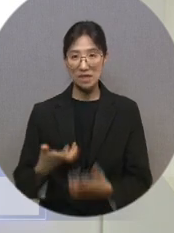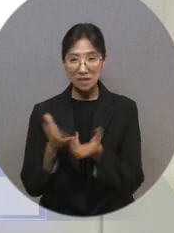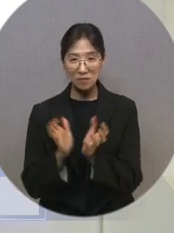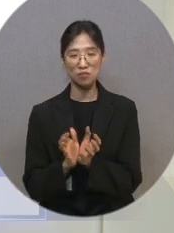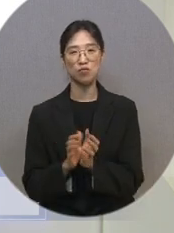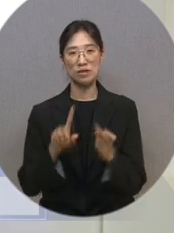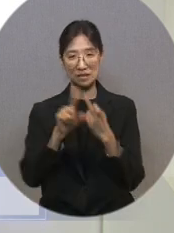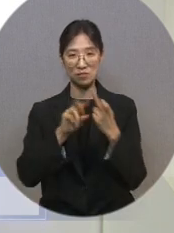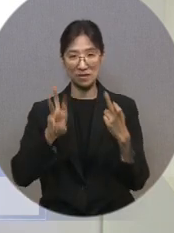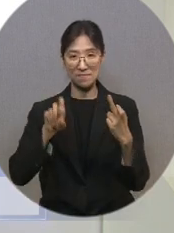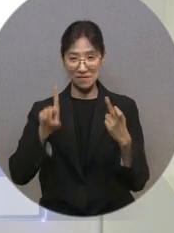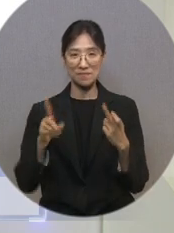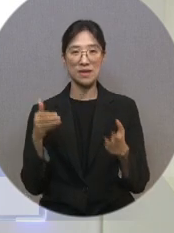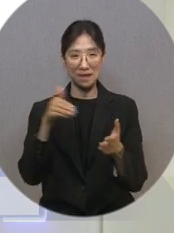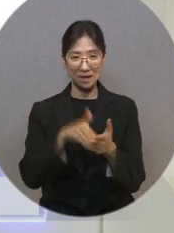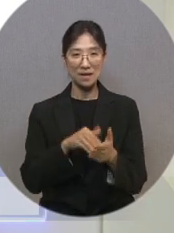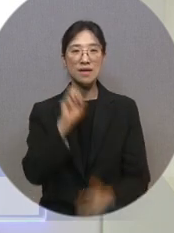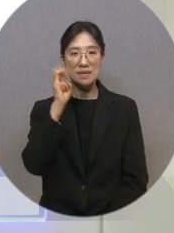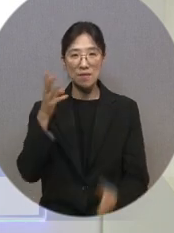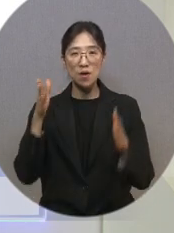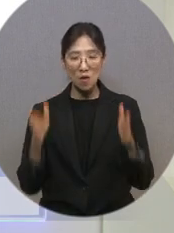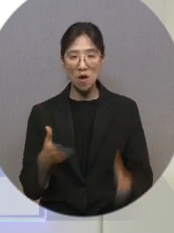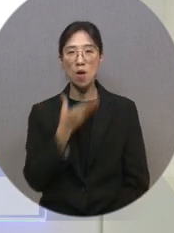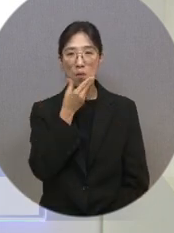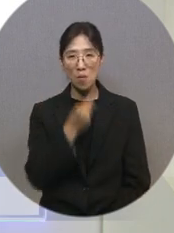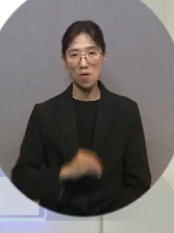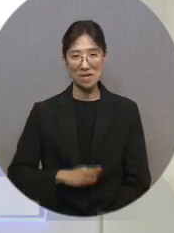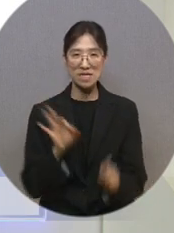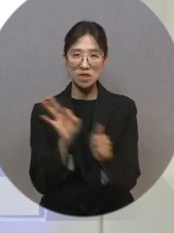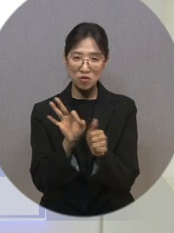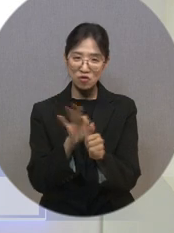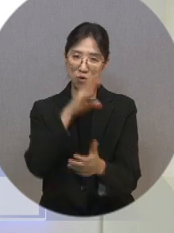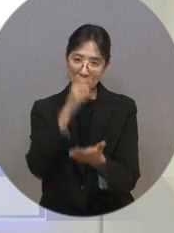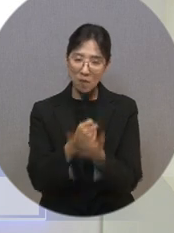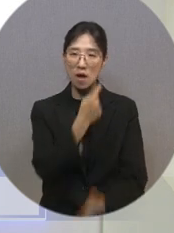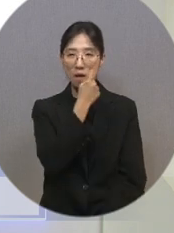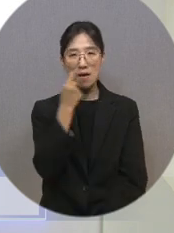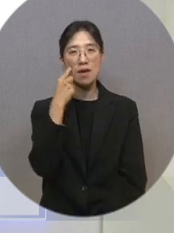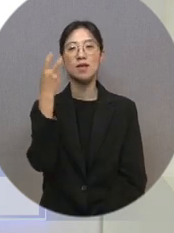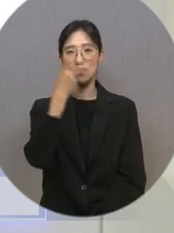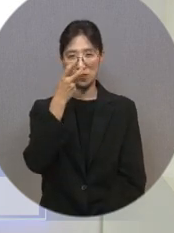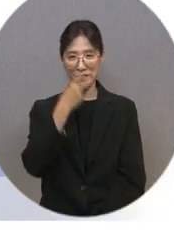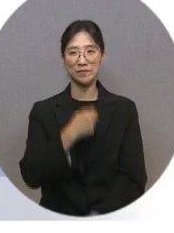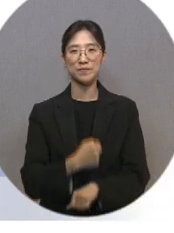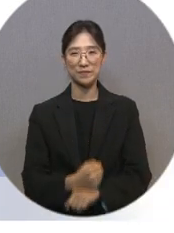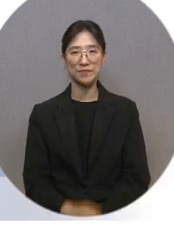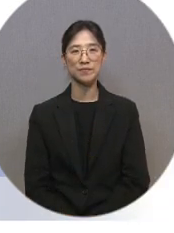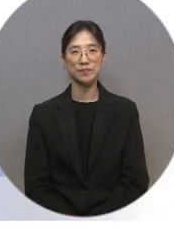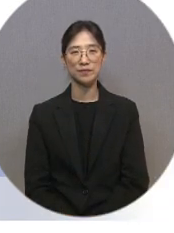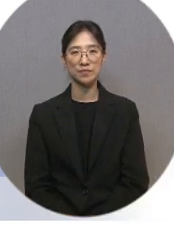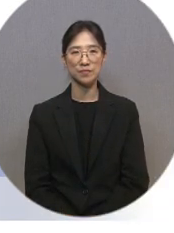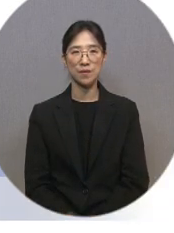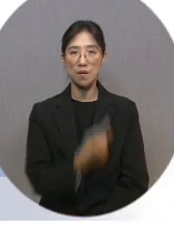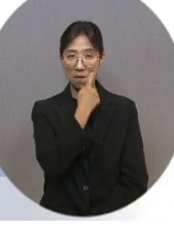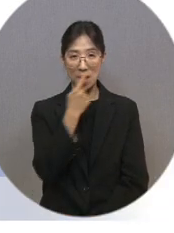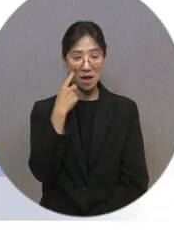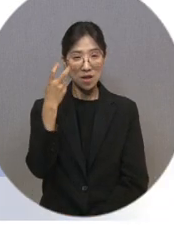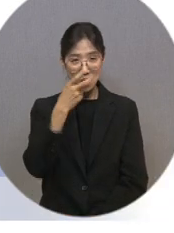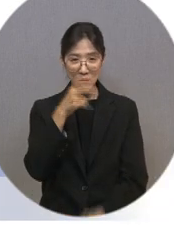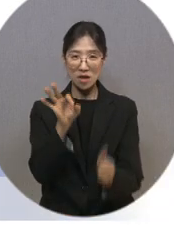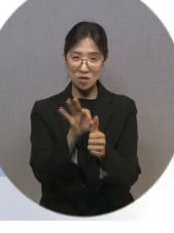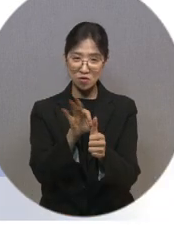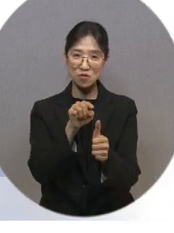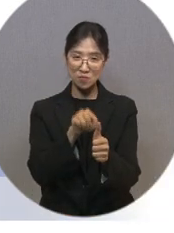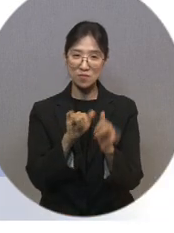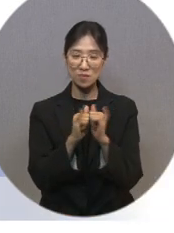오는 12월 31일까지 3개월간 복지 대상자 수급 적정성 확인 조사를 합니다 어 확인 조사는 수급자에